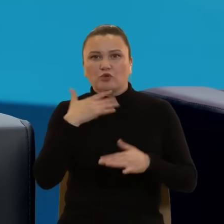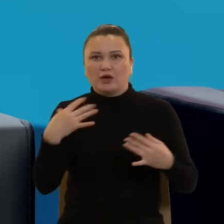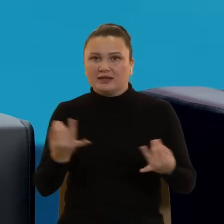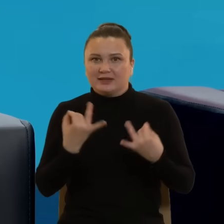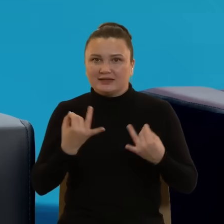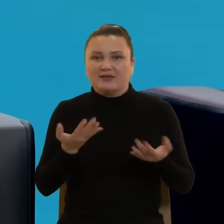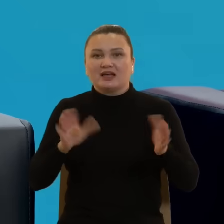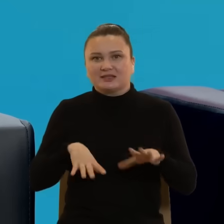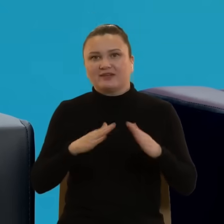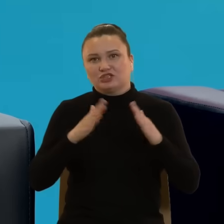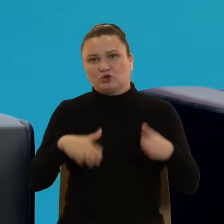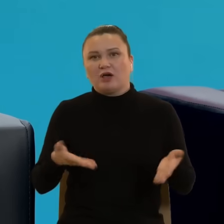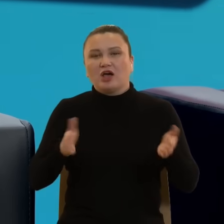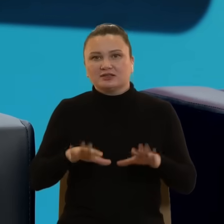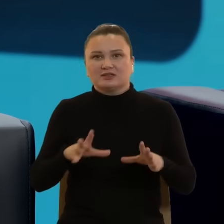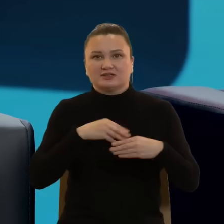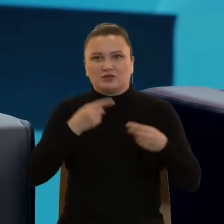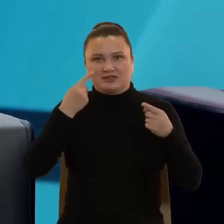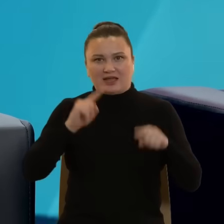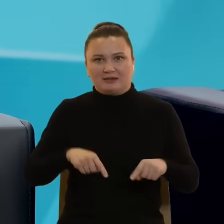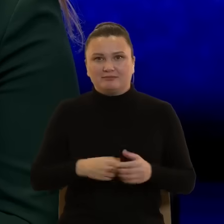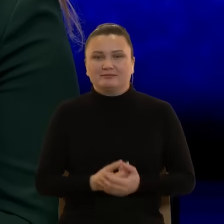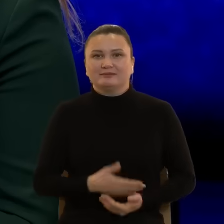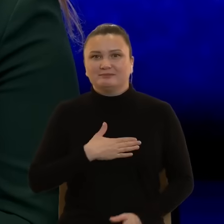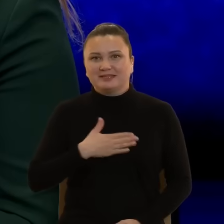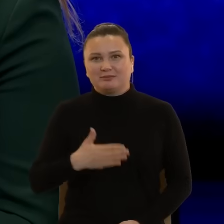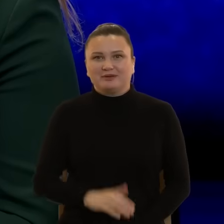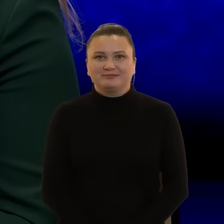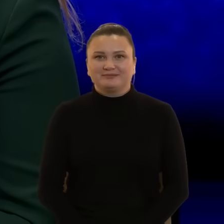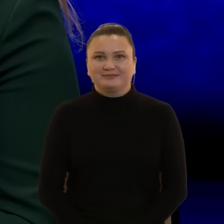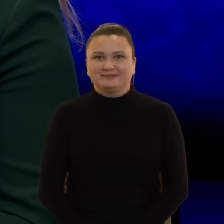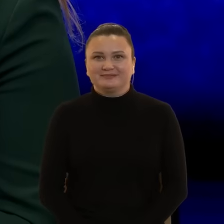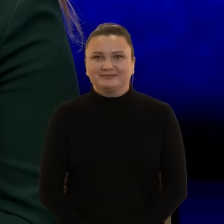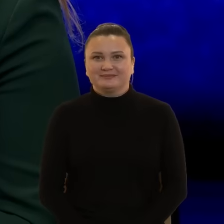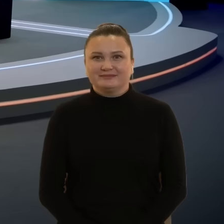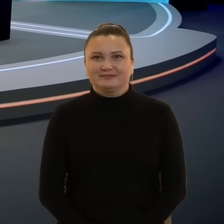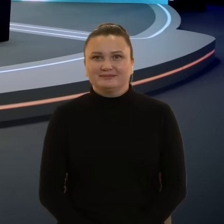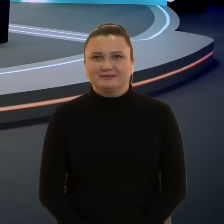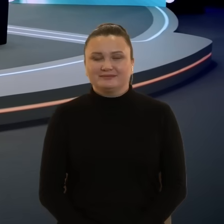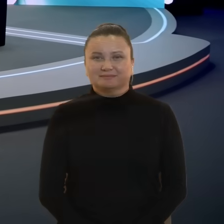интересного. Оставайтесь дома, оставайтесь со знанием. Светлана, вам спасибо. Всем всего хорошего.